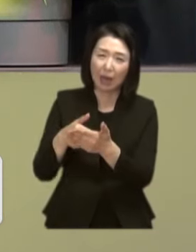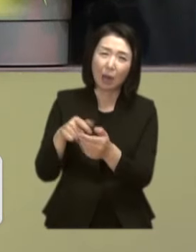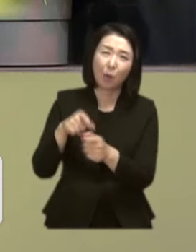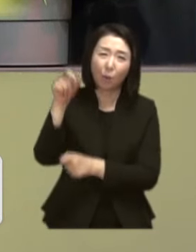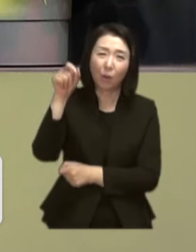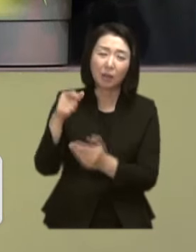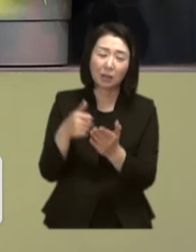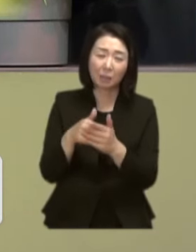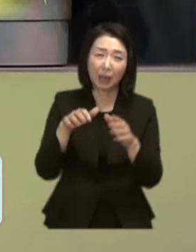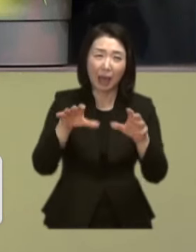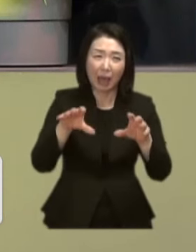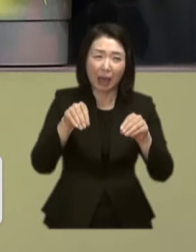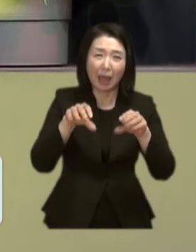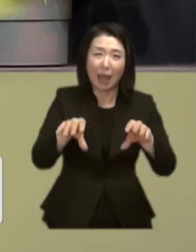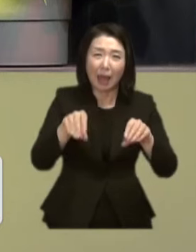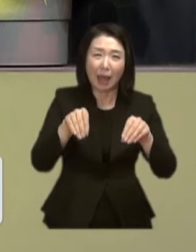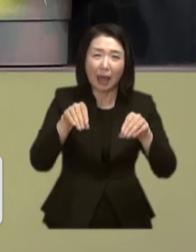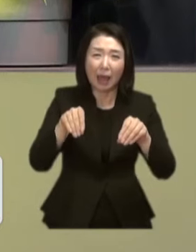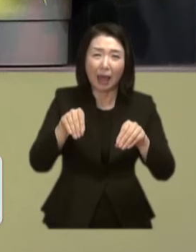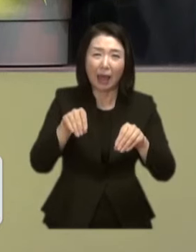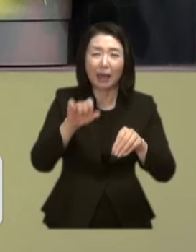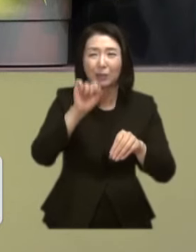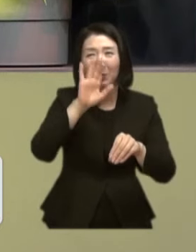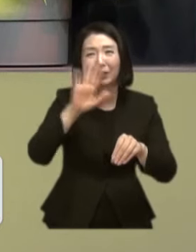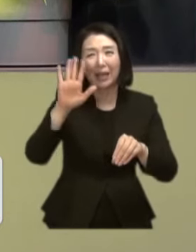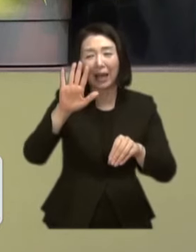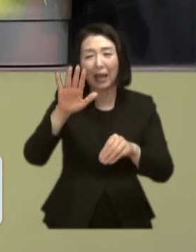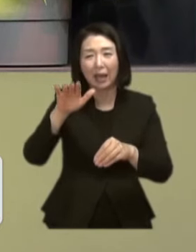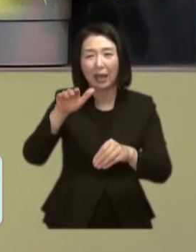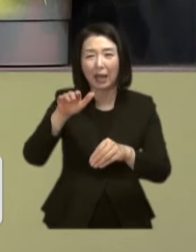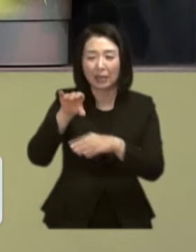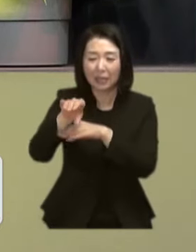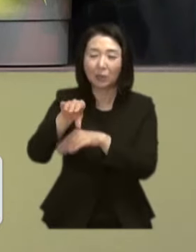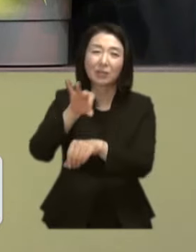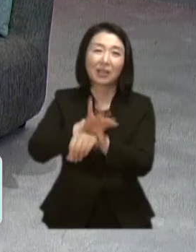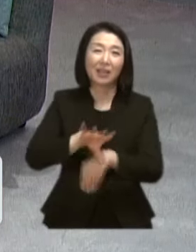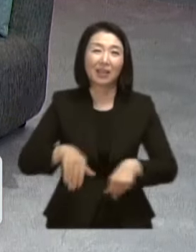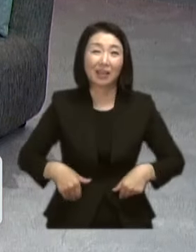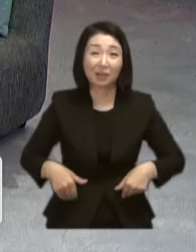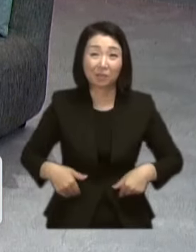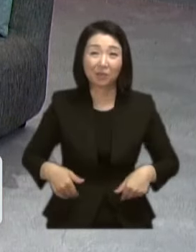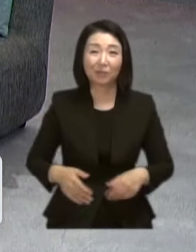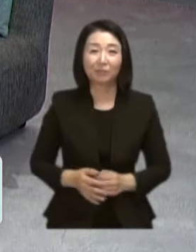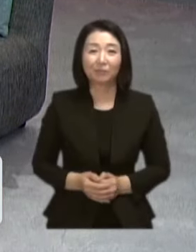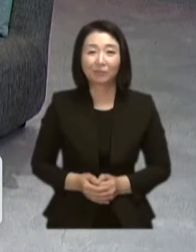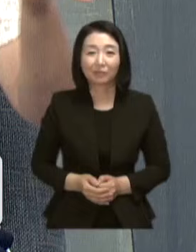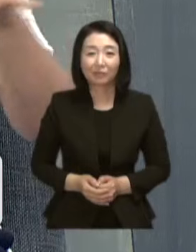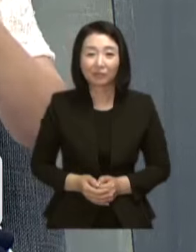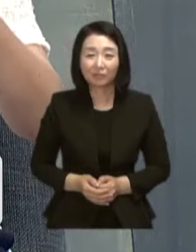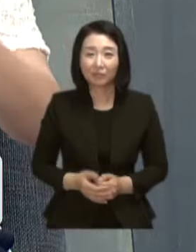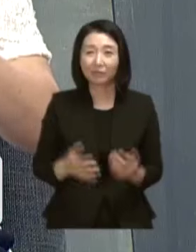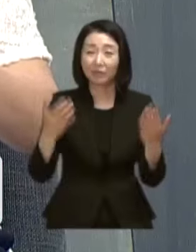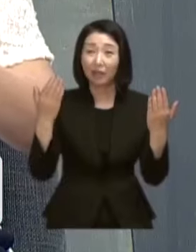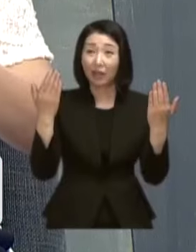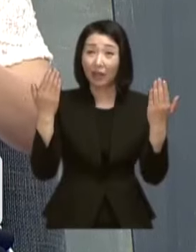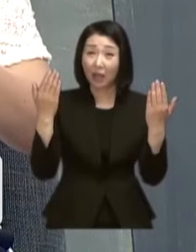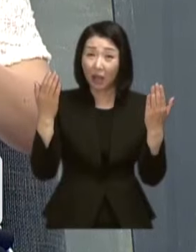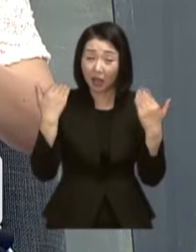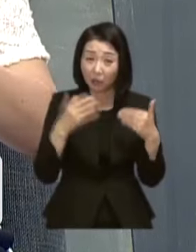쓰고 하기 때문에 좀 차량 구입도 좀 필요하기도 하고요. 자동차로는 아이들 학교를